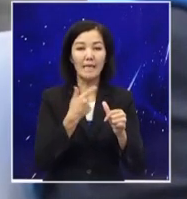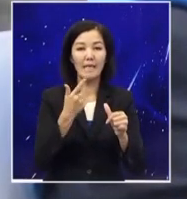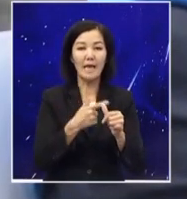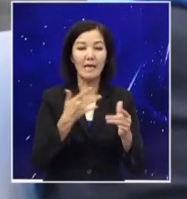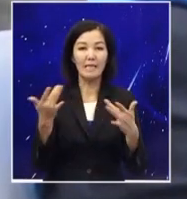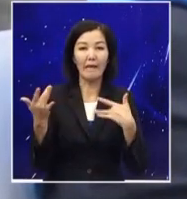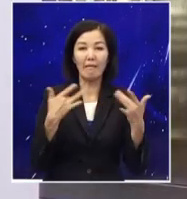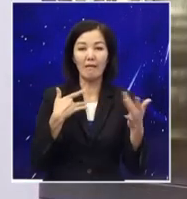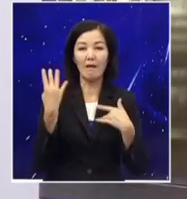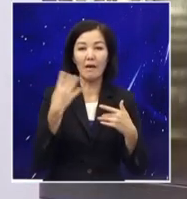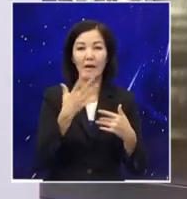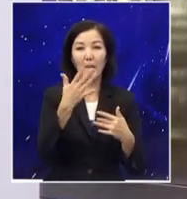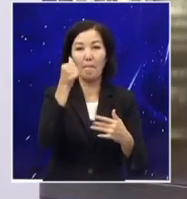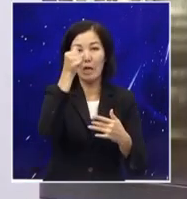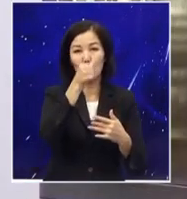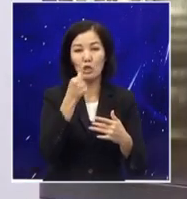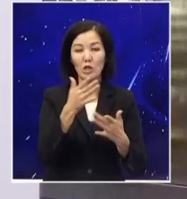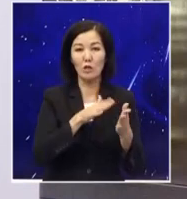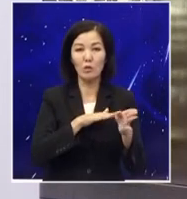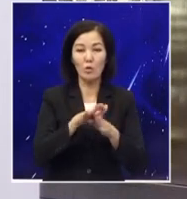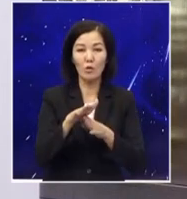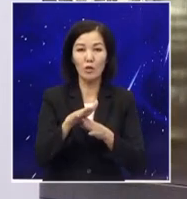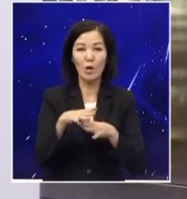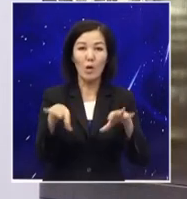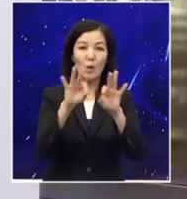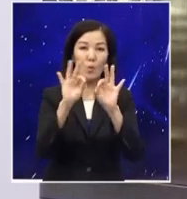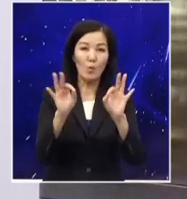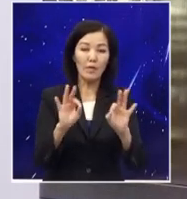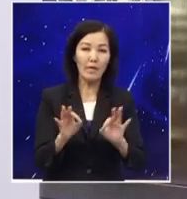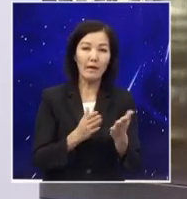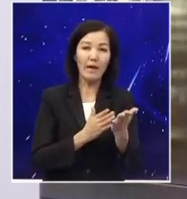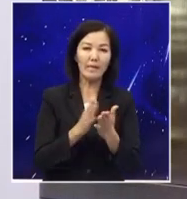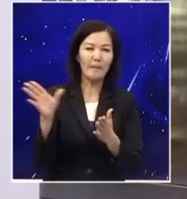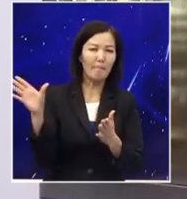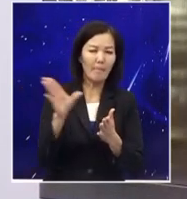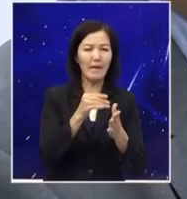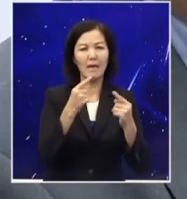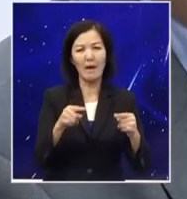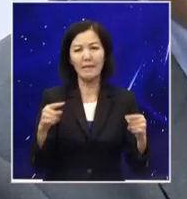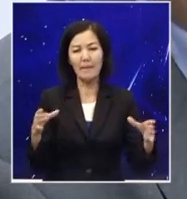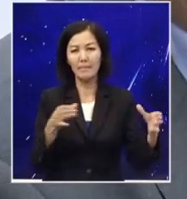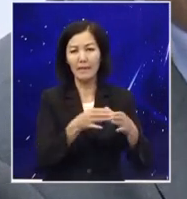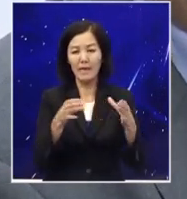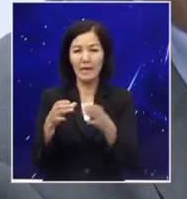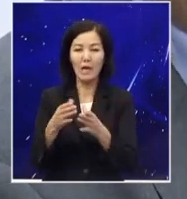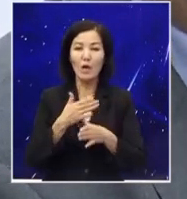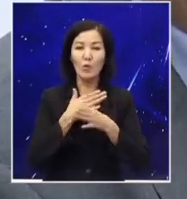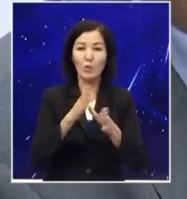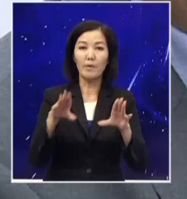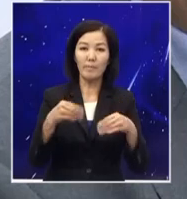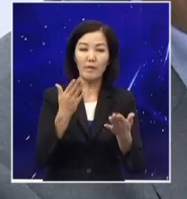жыл. Театрымызға өнер адамдарына, жаңыз театр саласында емес, басқа да ұжымдар бәріне көмек жасап